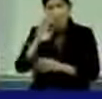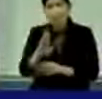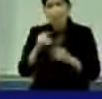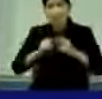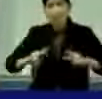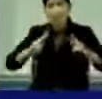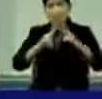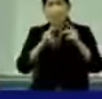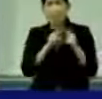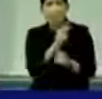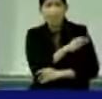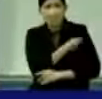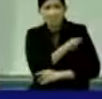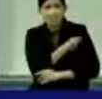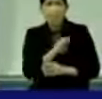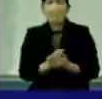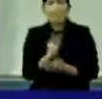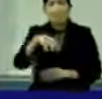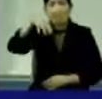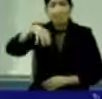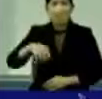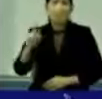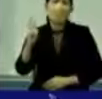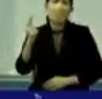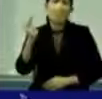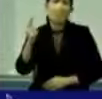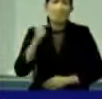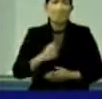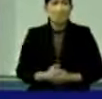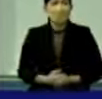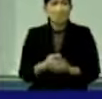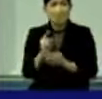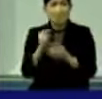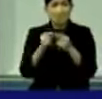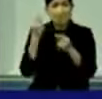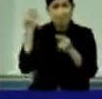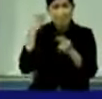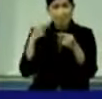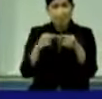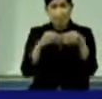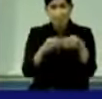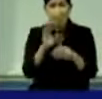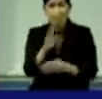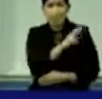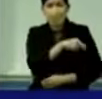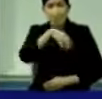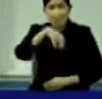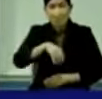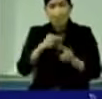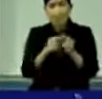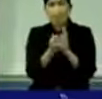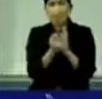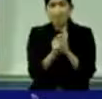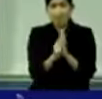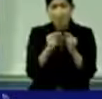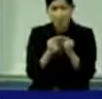Impact Arena เมืองทองธานีครับโดยทีมของโรงพยาบาลอุตรดิตถ์ครับเคยส่งทีมบุคลากรสาธารณสุขไปช่วยสู้ภัยโควิด -19 มา